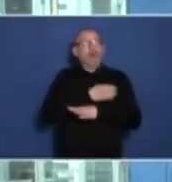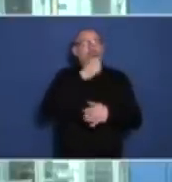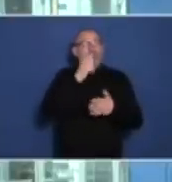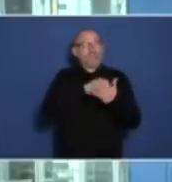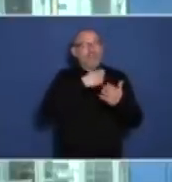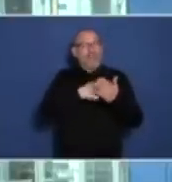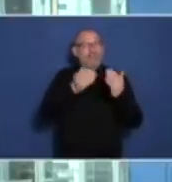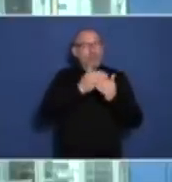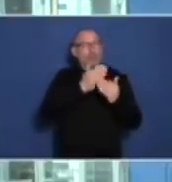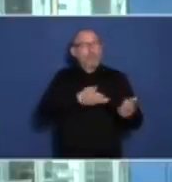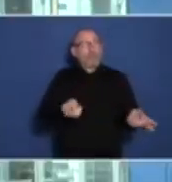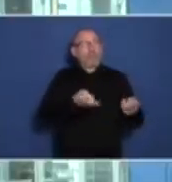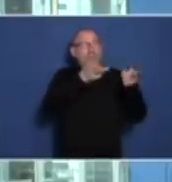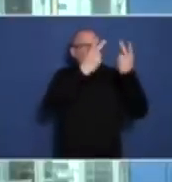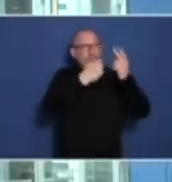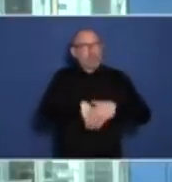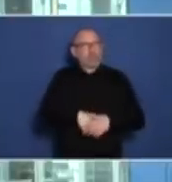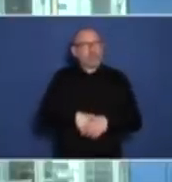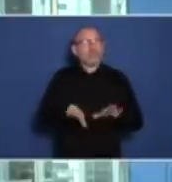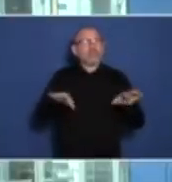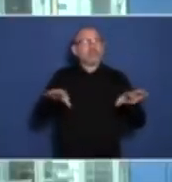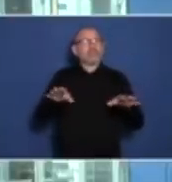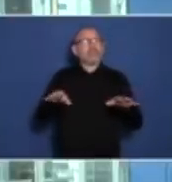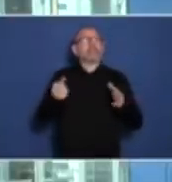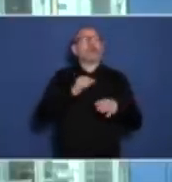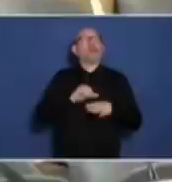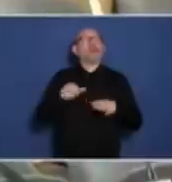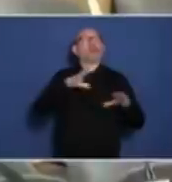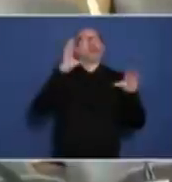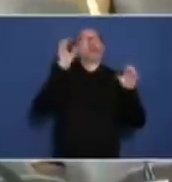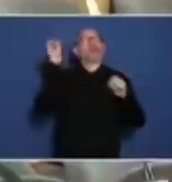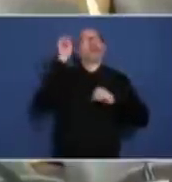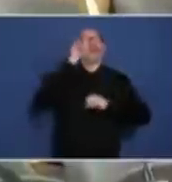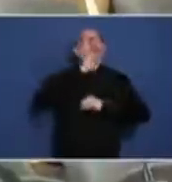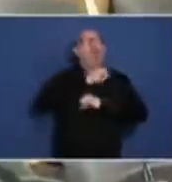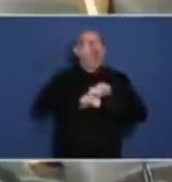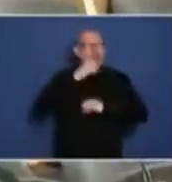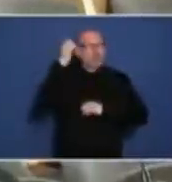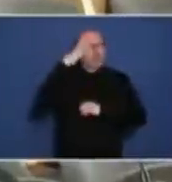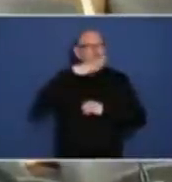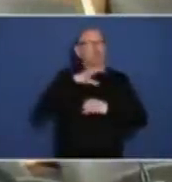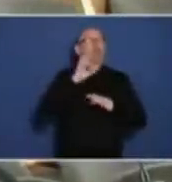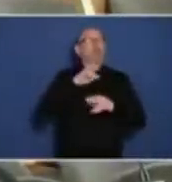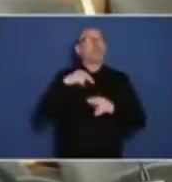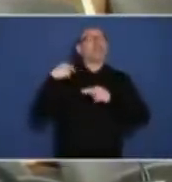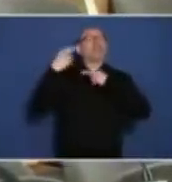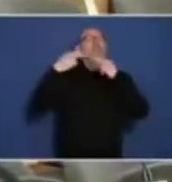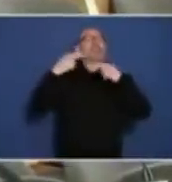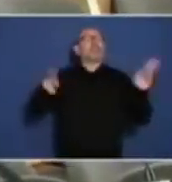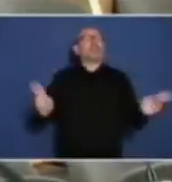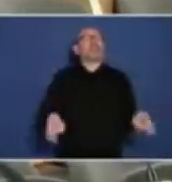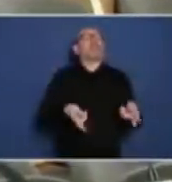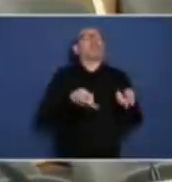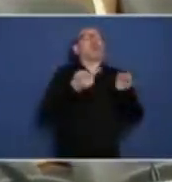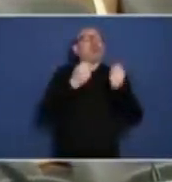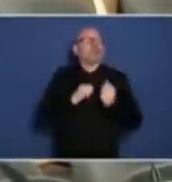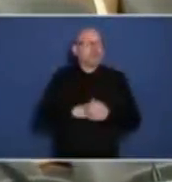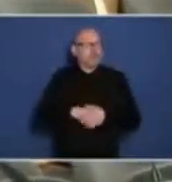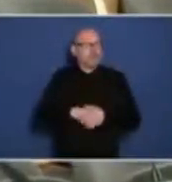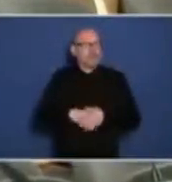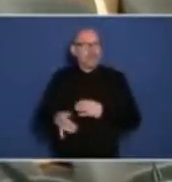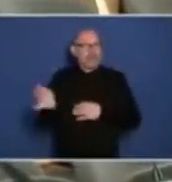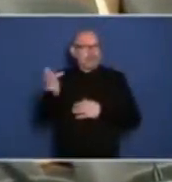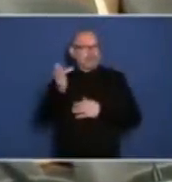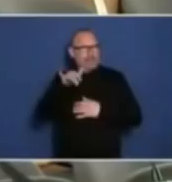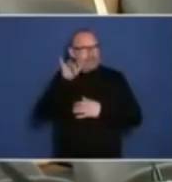gibt es Kritik, man sagt Operation Abendsonne und da werden Karrieren einfach nochmal gefördert. Wenn Sie kurz zu dieser Kritik in den